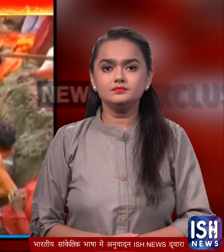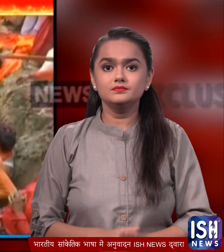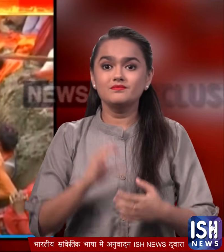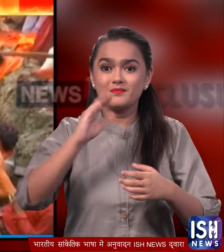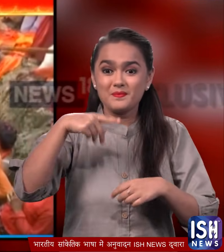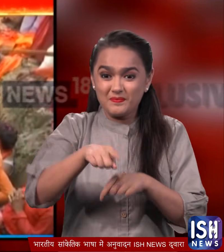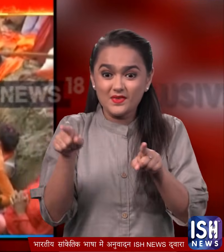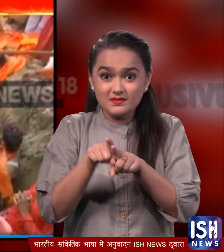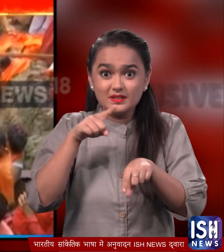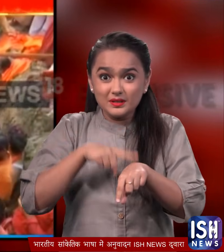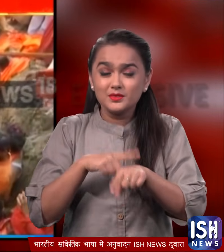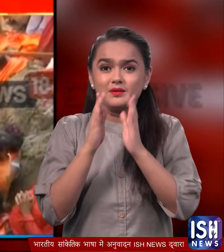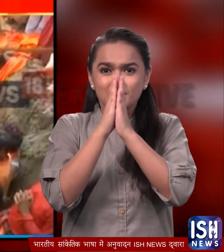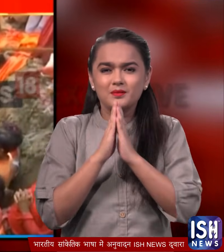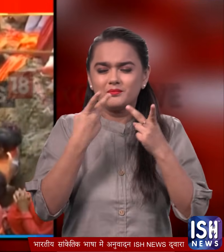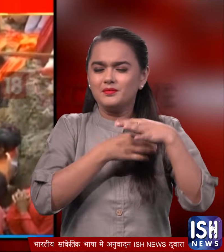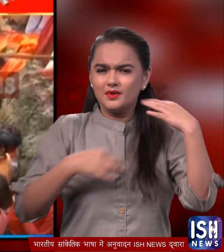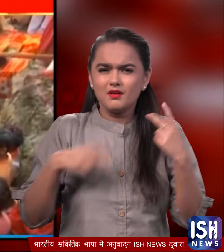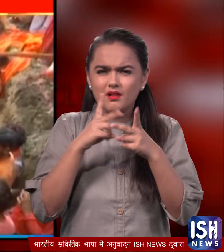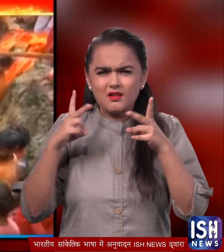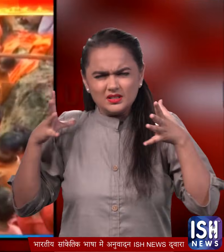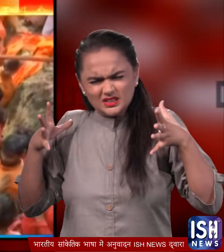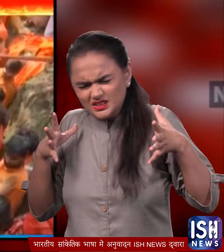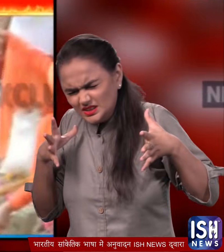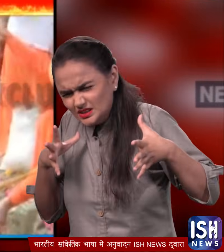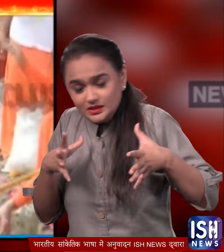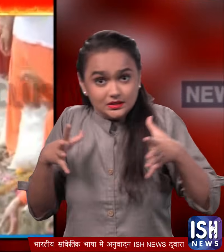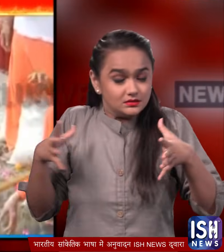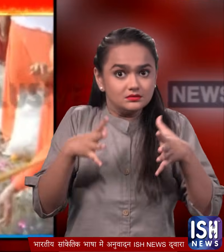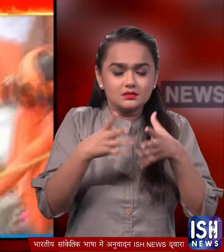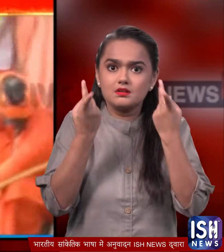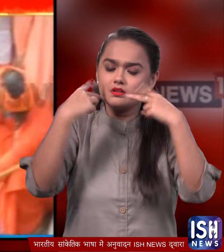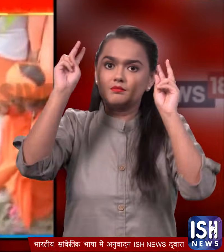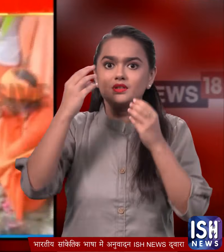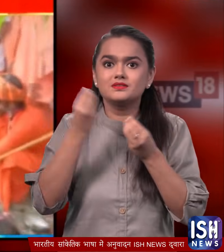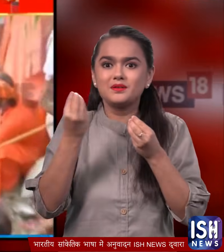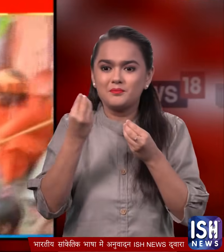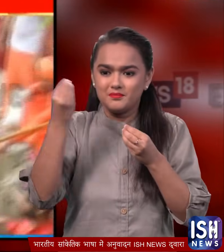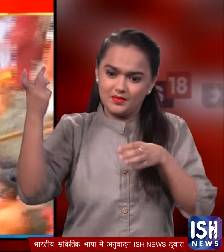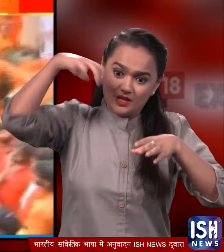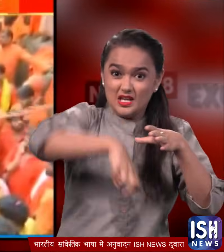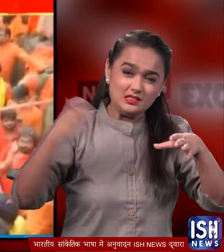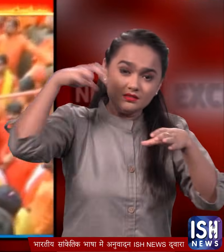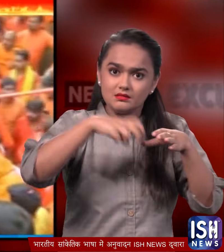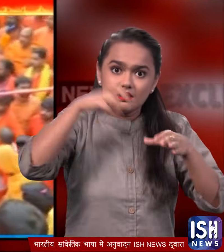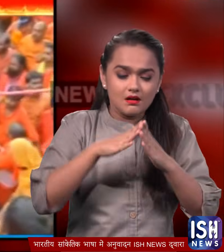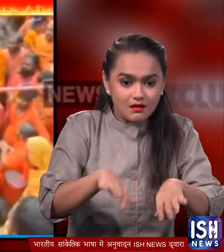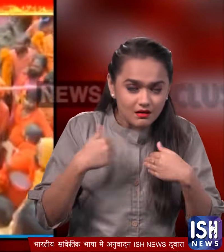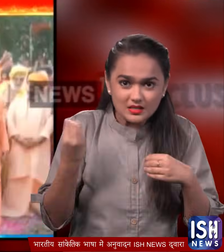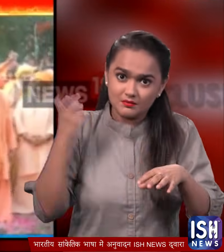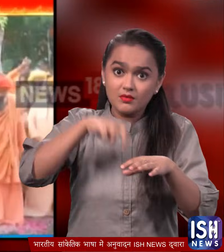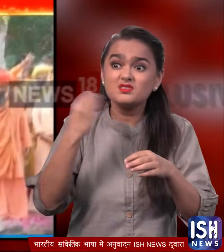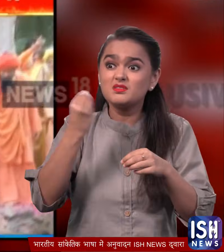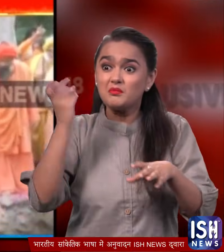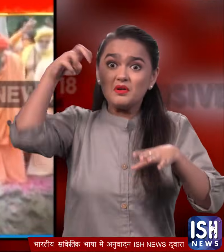इस दौरान वहां संतों की इतनी भीड़ जुटी कि तिल रखने तक की जगह नहीं बची। कुछ संत समाधि के लिए बनाई गई गुफा में उतरे और जो नहीं उतर पाए